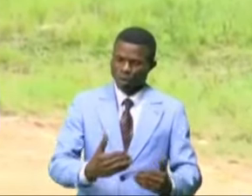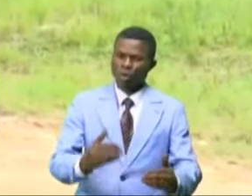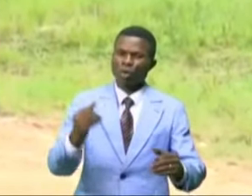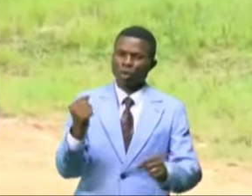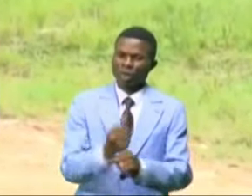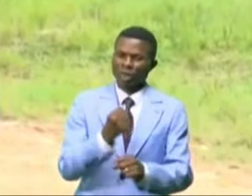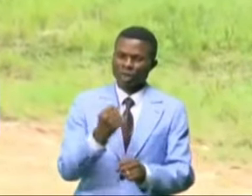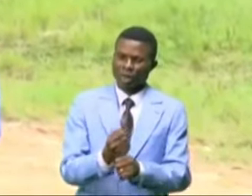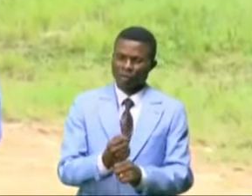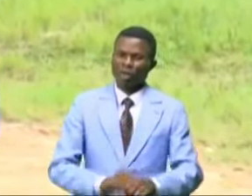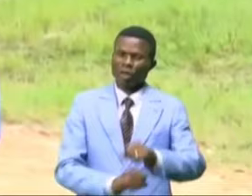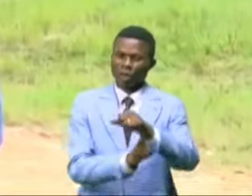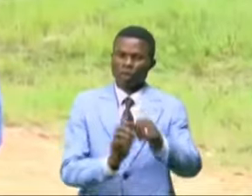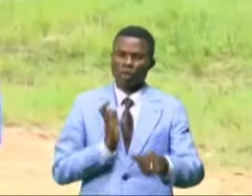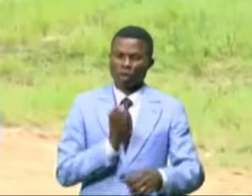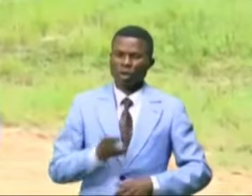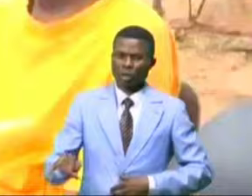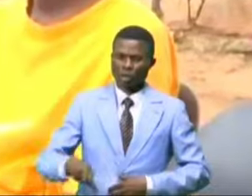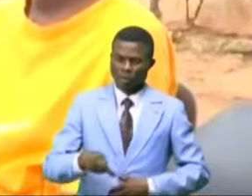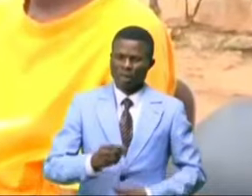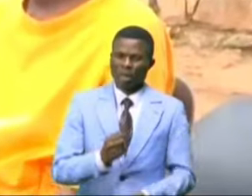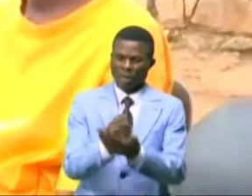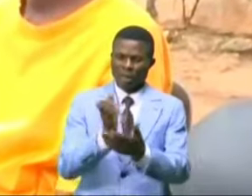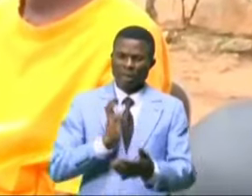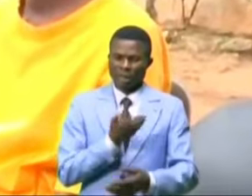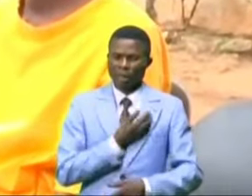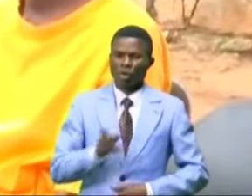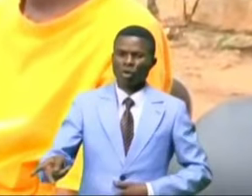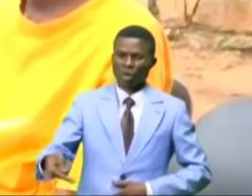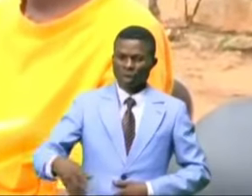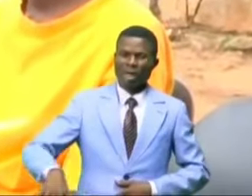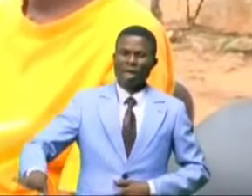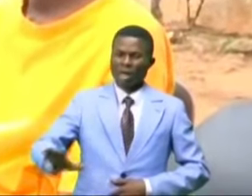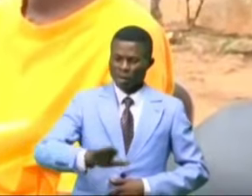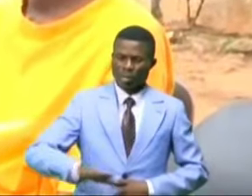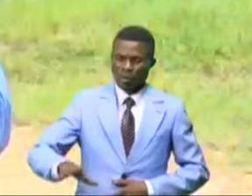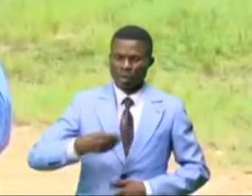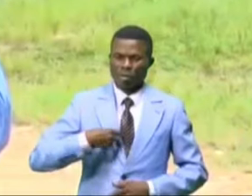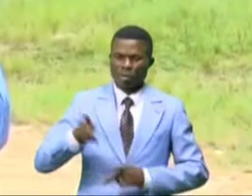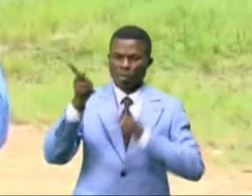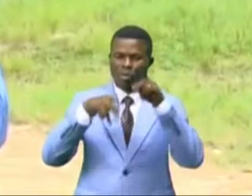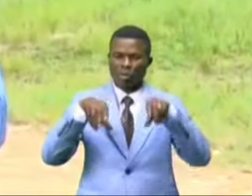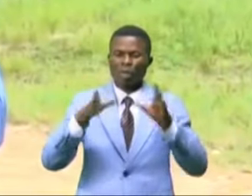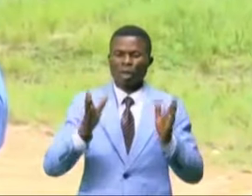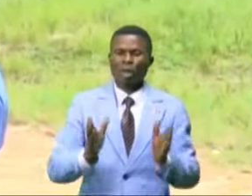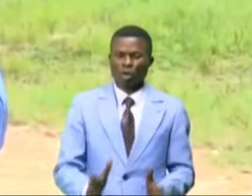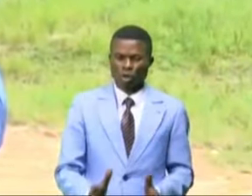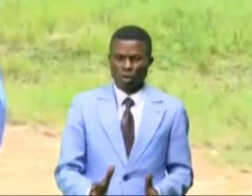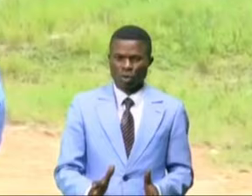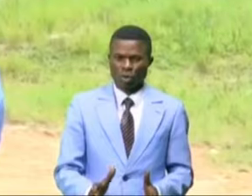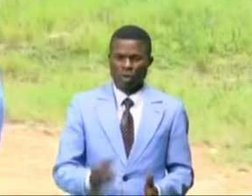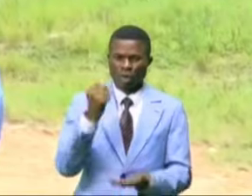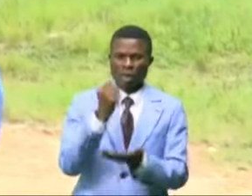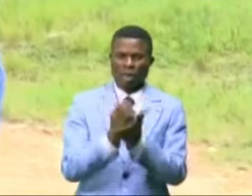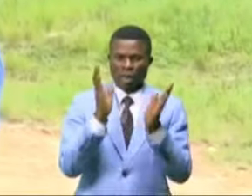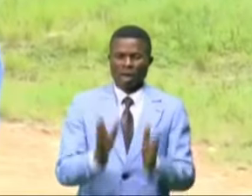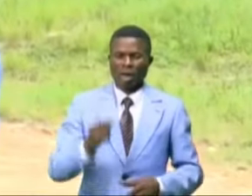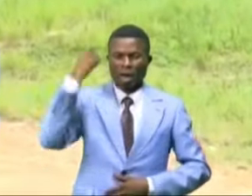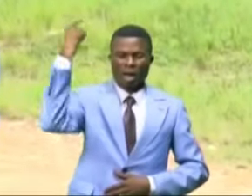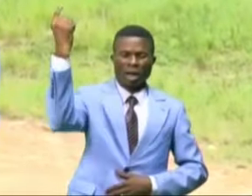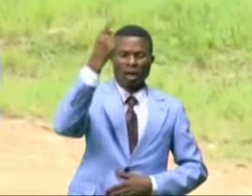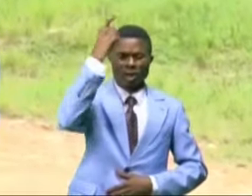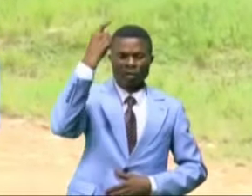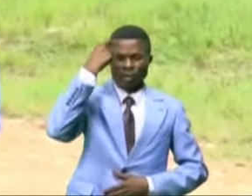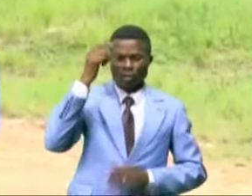notre province. Nous allons servir notre pays. En tant que patriote et nationaliste, l'ambassadeur universel de la